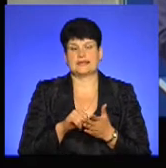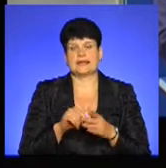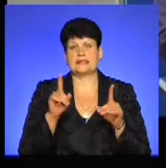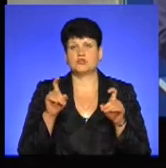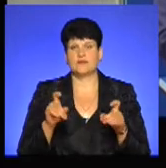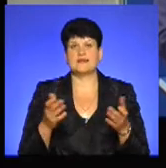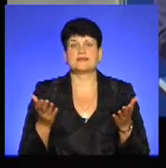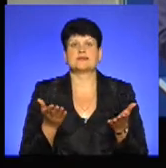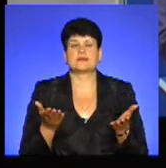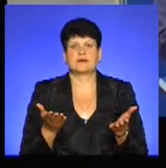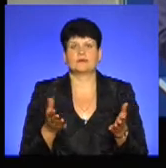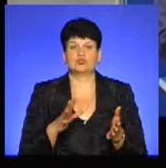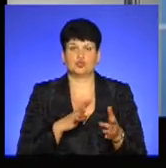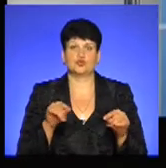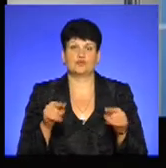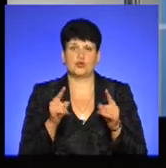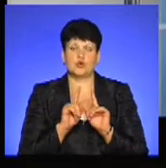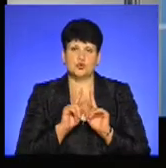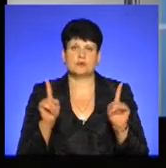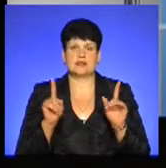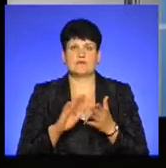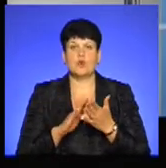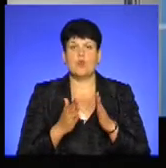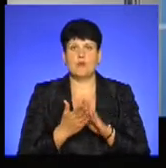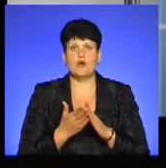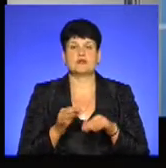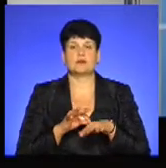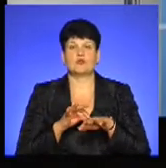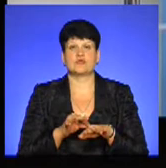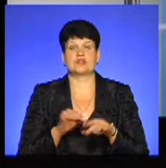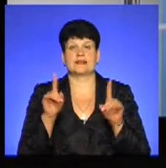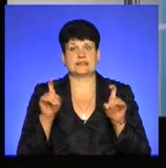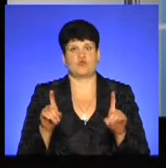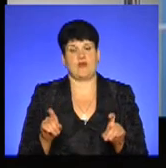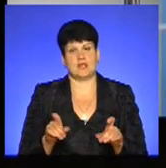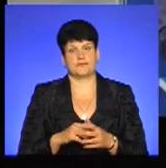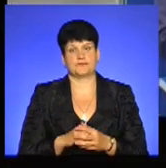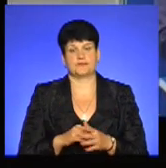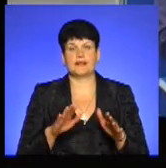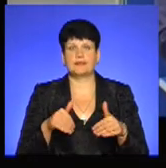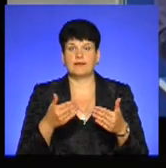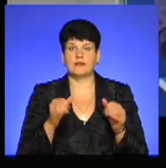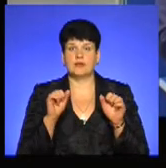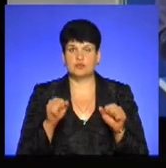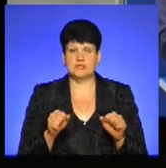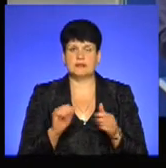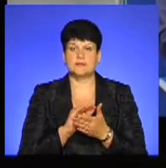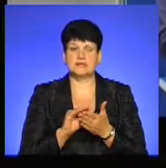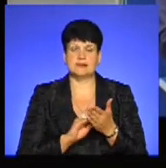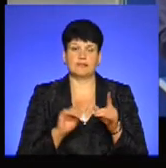яким було створені особливі умови для проходження тестування. Надана можливість скласти